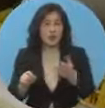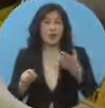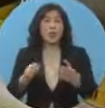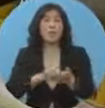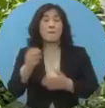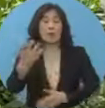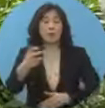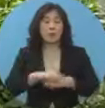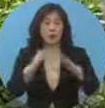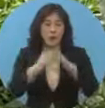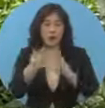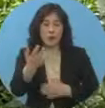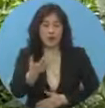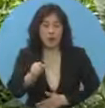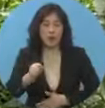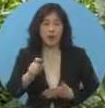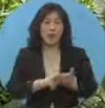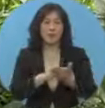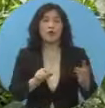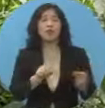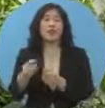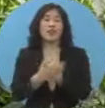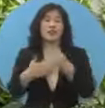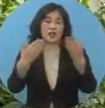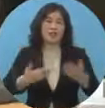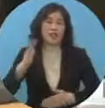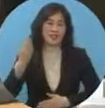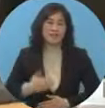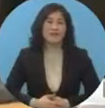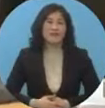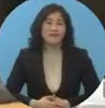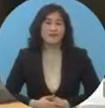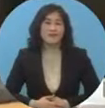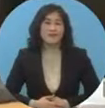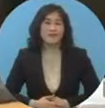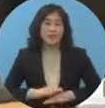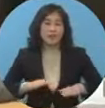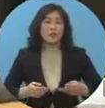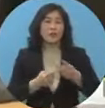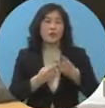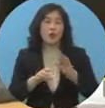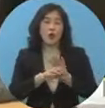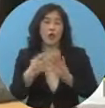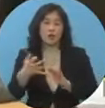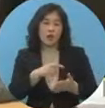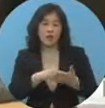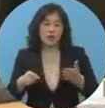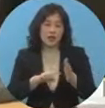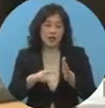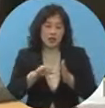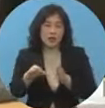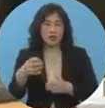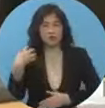80억원의 상환 유예 혜택을 받게 됐습니다 전남도는 코로나 19p 의 납세자의 부담을